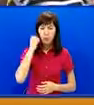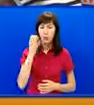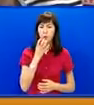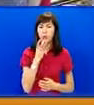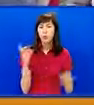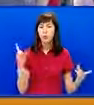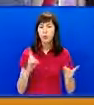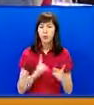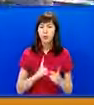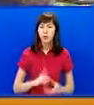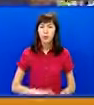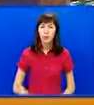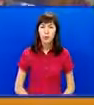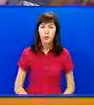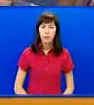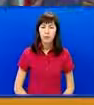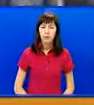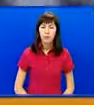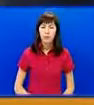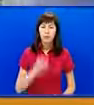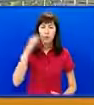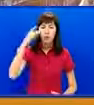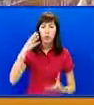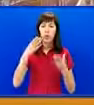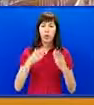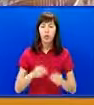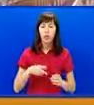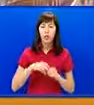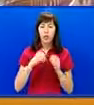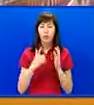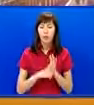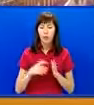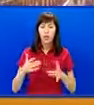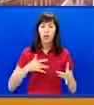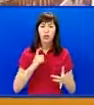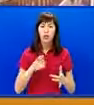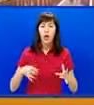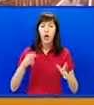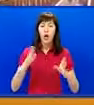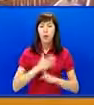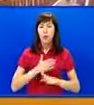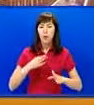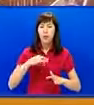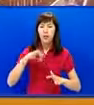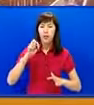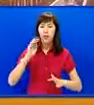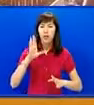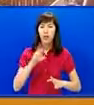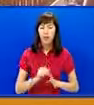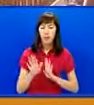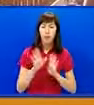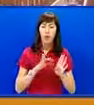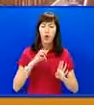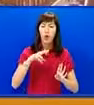теплый прием. В рамках Дней Южного Казахстана на Экспо-2017 артисты областной филармонии имени Шамши Калдаякова и